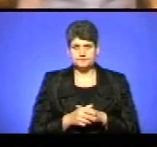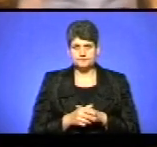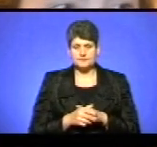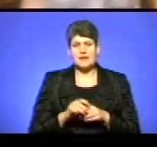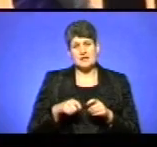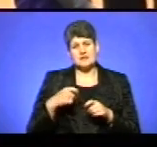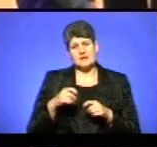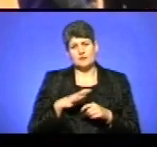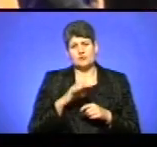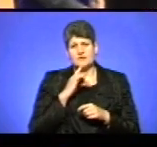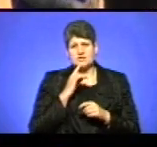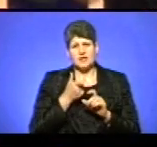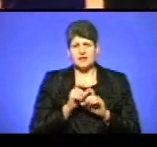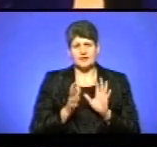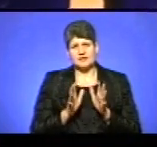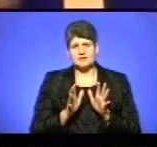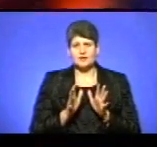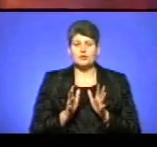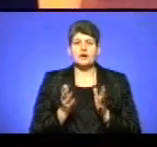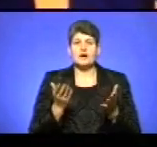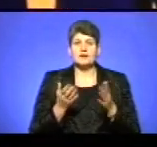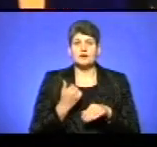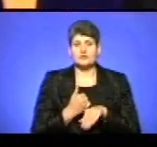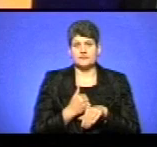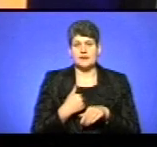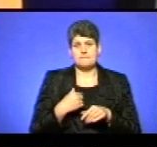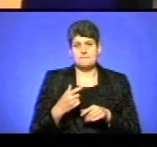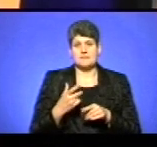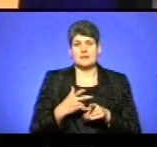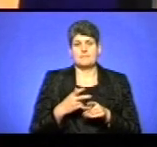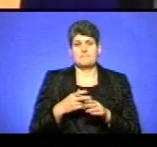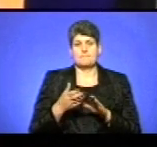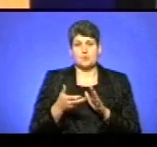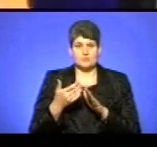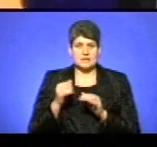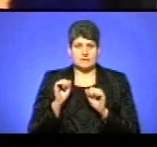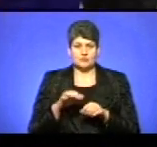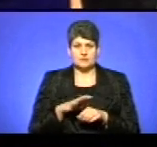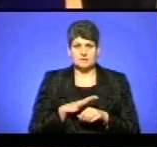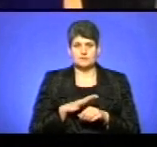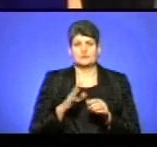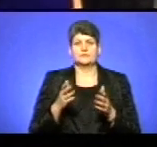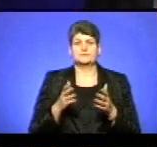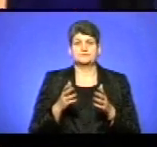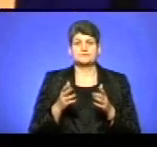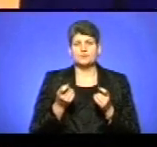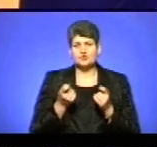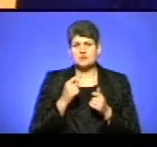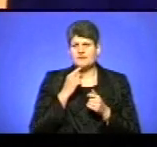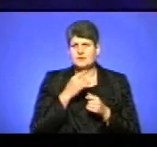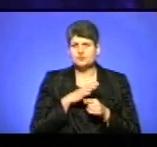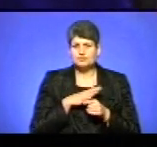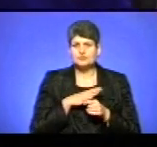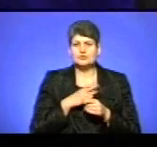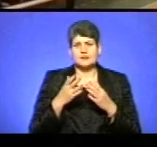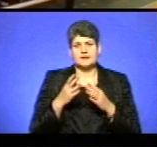важка, можна сказати, не сильно. Головне, ми одну пропускати можна було. Якось трохи важко було, але